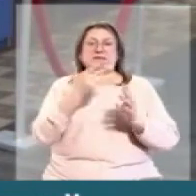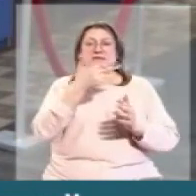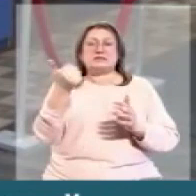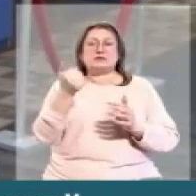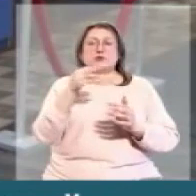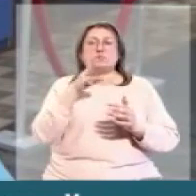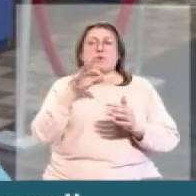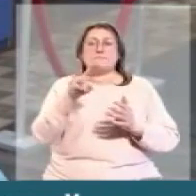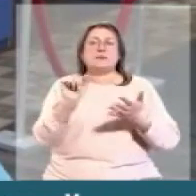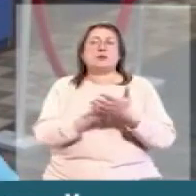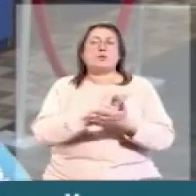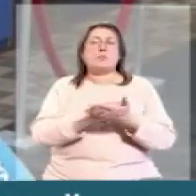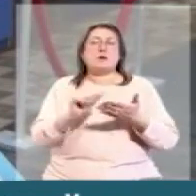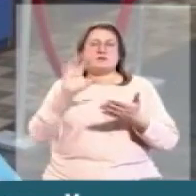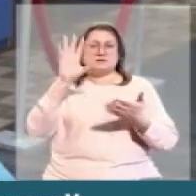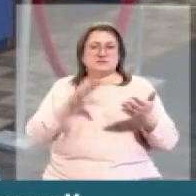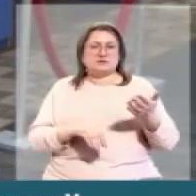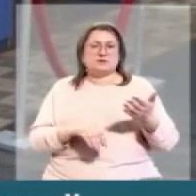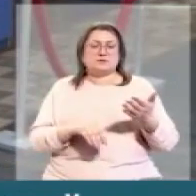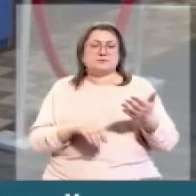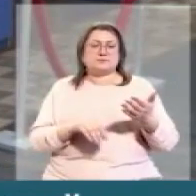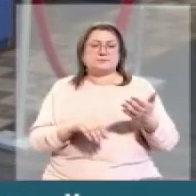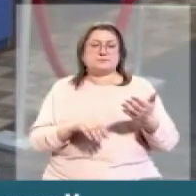том вышел документов по